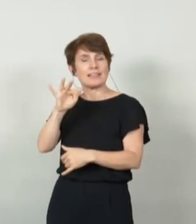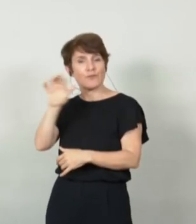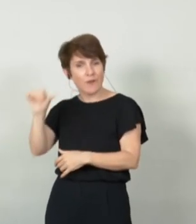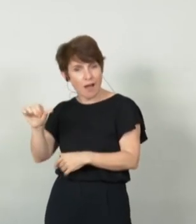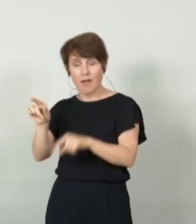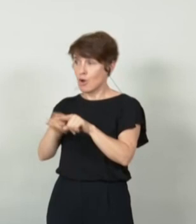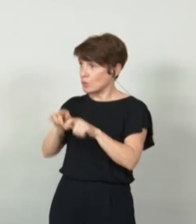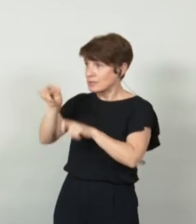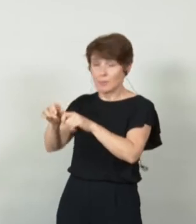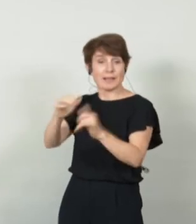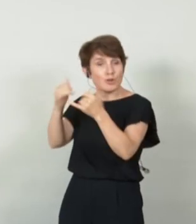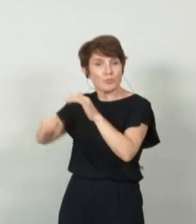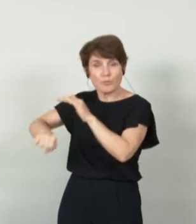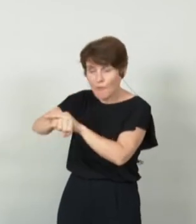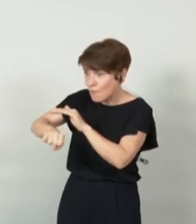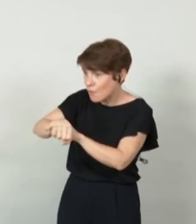footballeurs